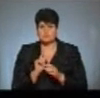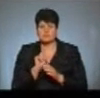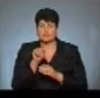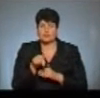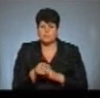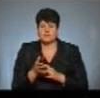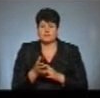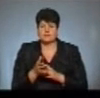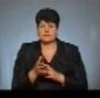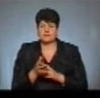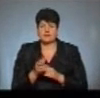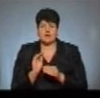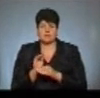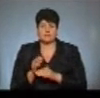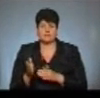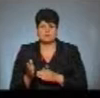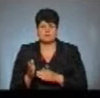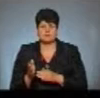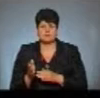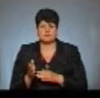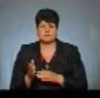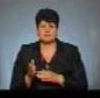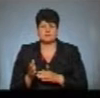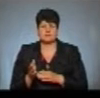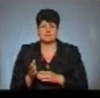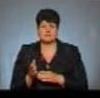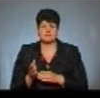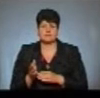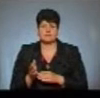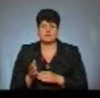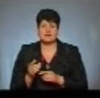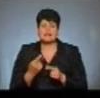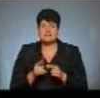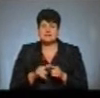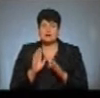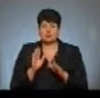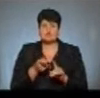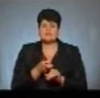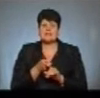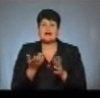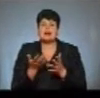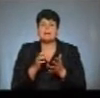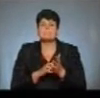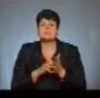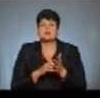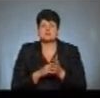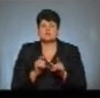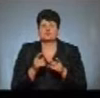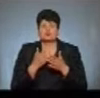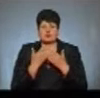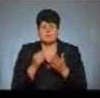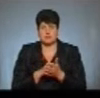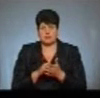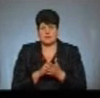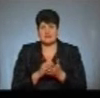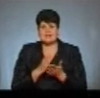цей іспит на додатковій сесії? Ну, це буде залежати від того, яка причина відсутності того чи іншого